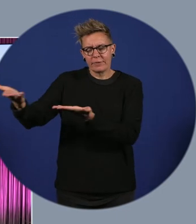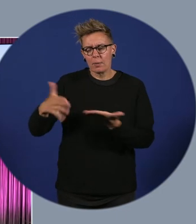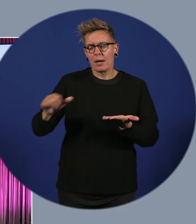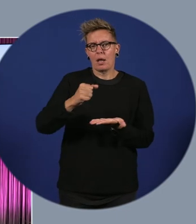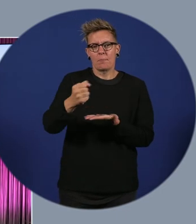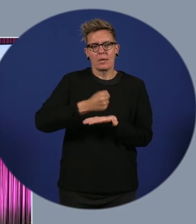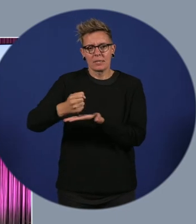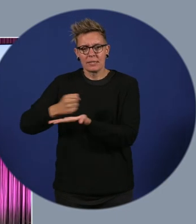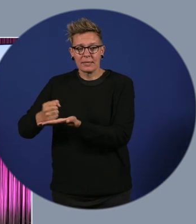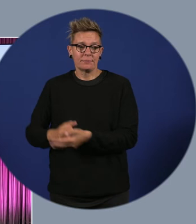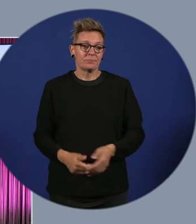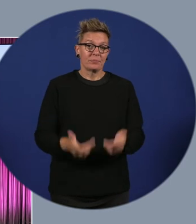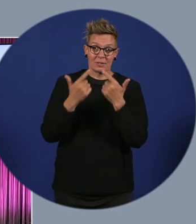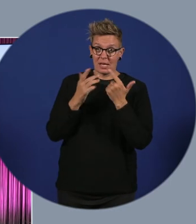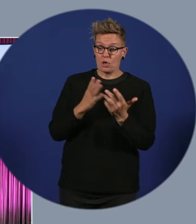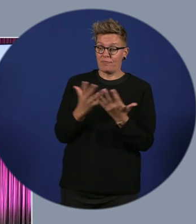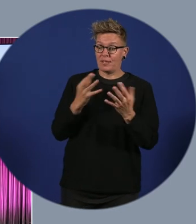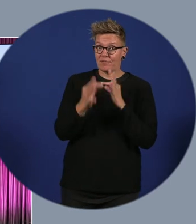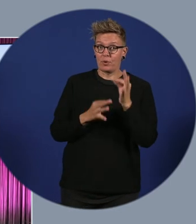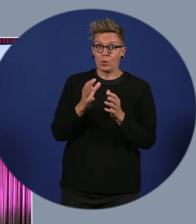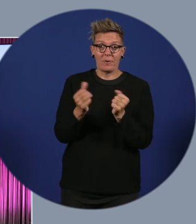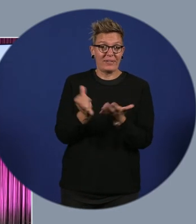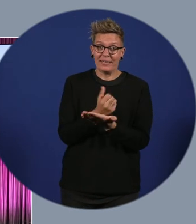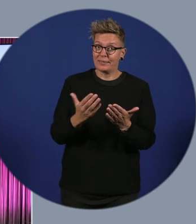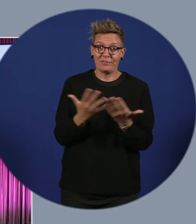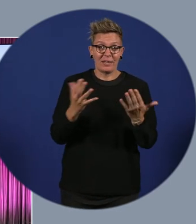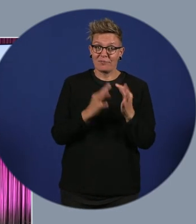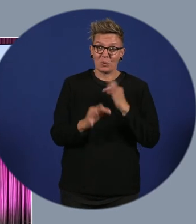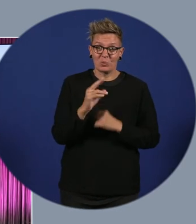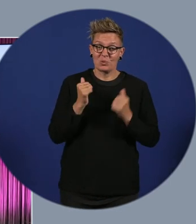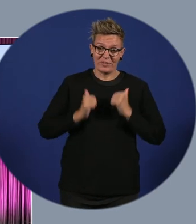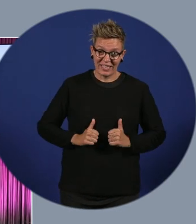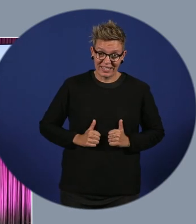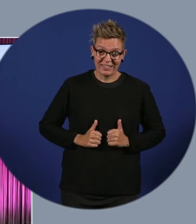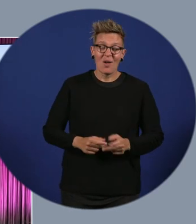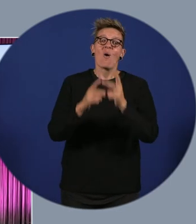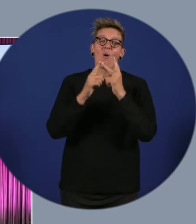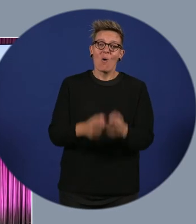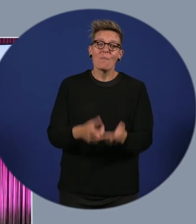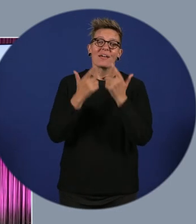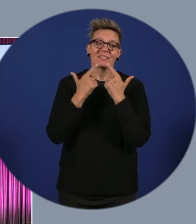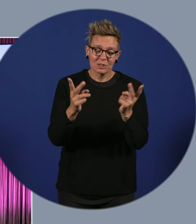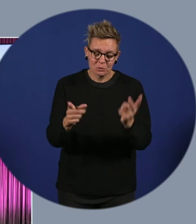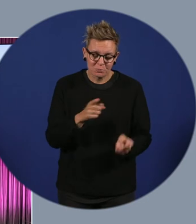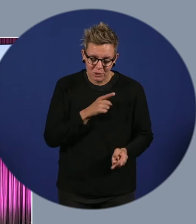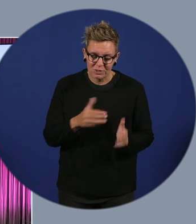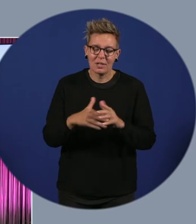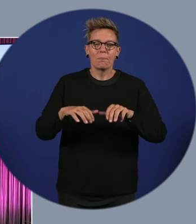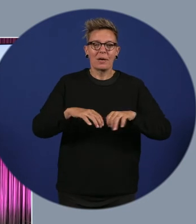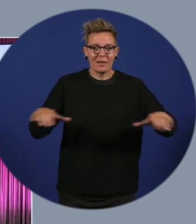Jag har såklart fler frågor, men vi hinner tyvärr inte fler nu. Så jag säger än en gång tack så hemskt mycket till